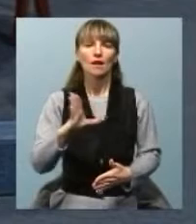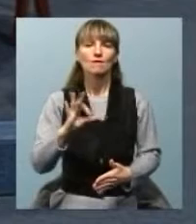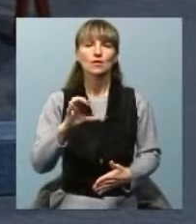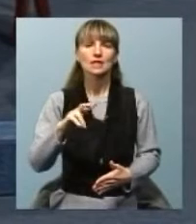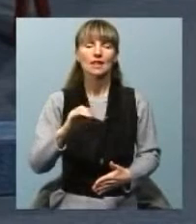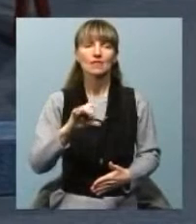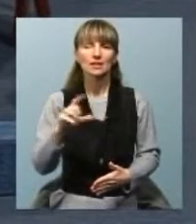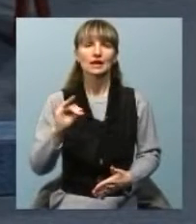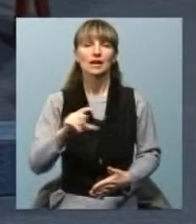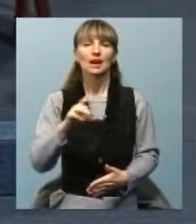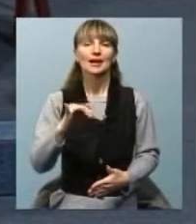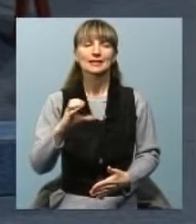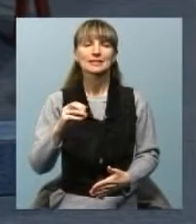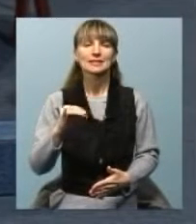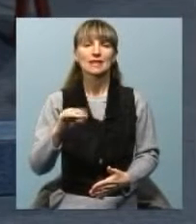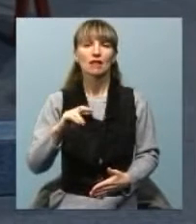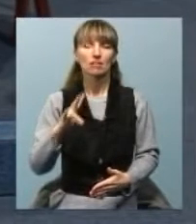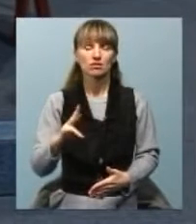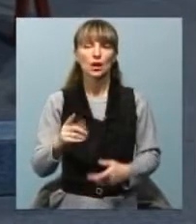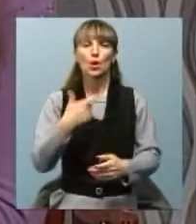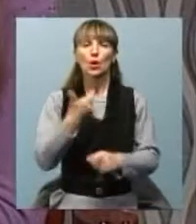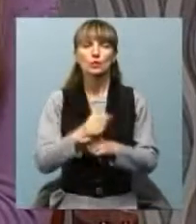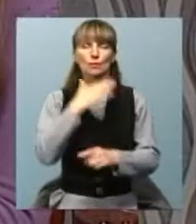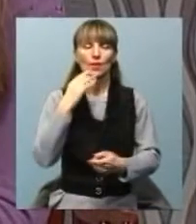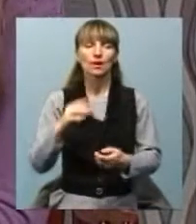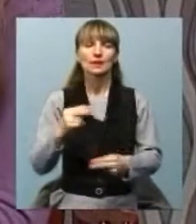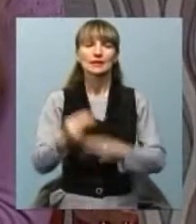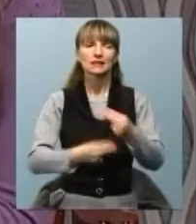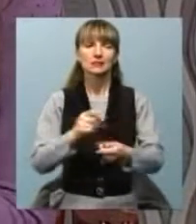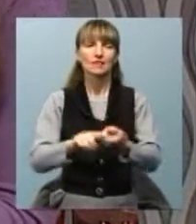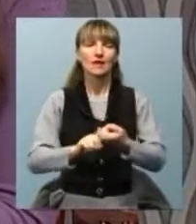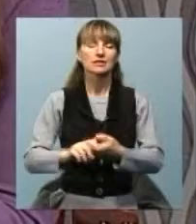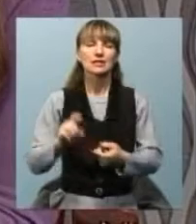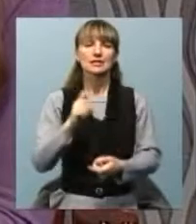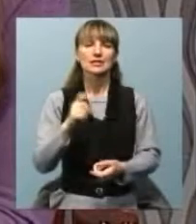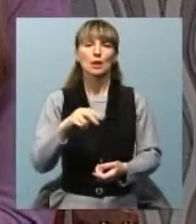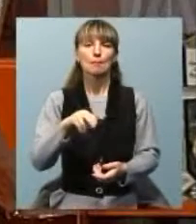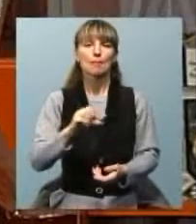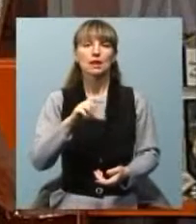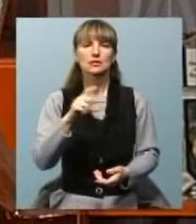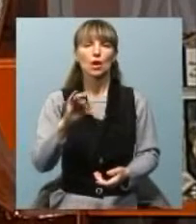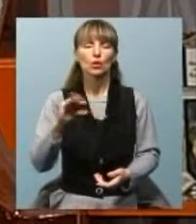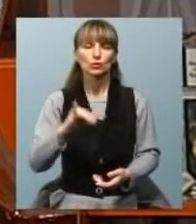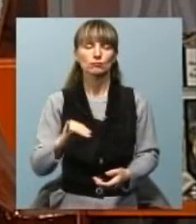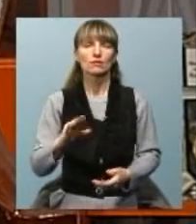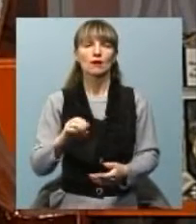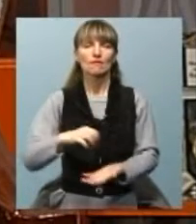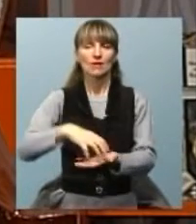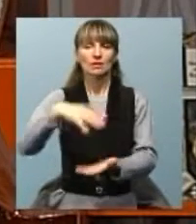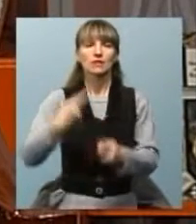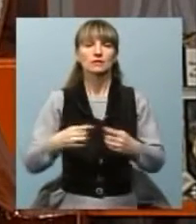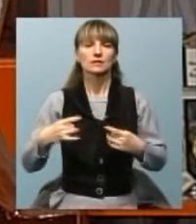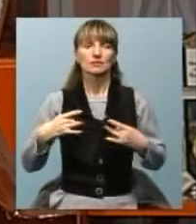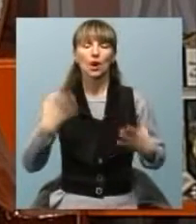християн, оскільки дуже багато традицій пов'язані із Пасхою. Ярославе, що тобі відомо про Великдень? Великдень – це свято, коли